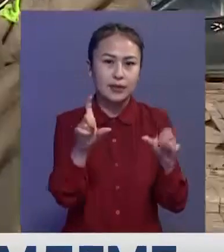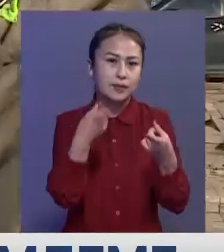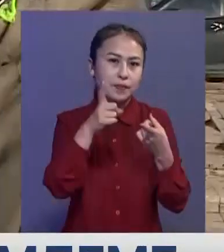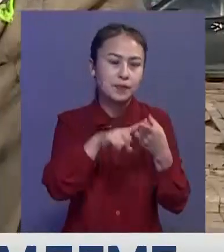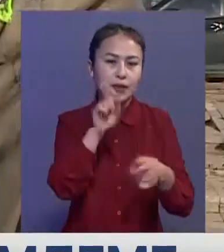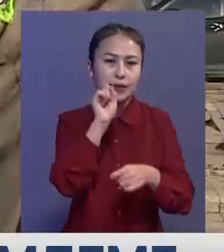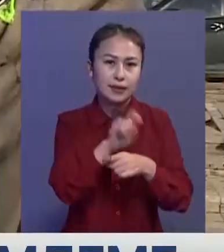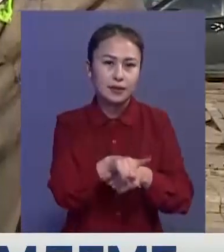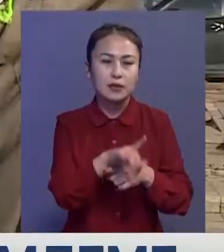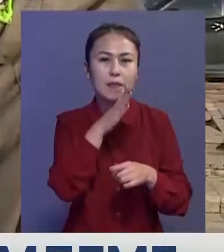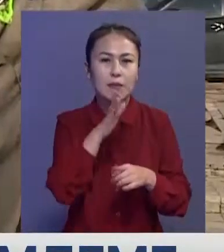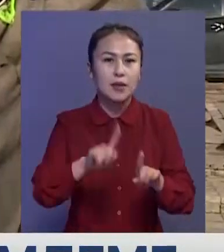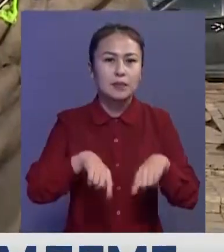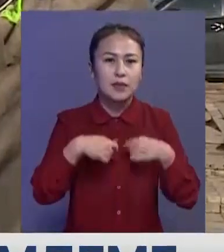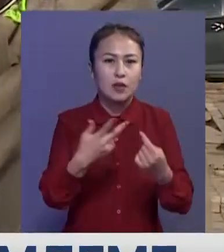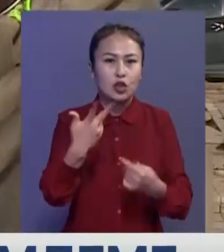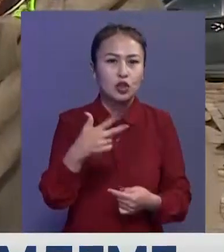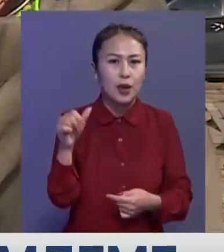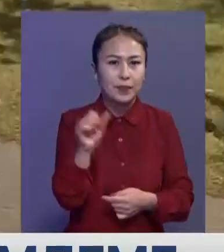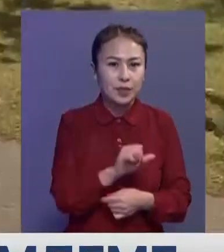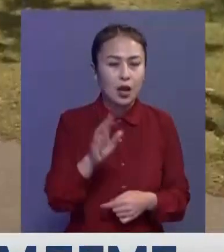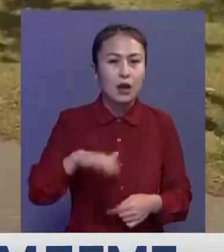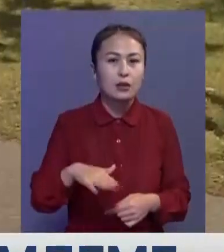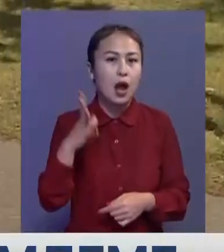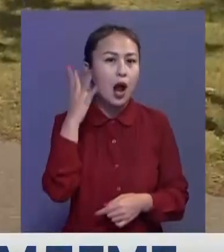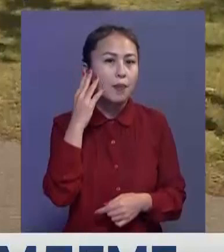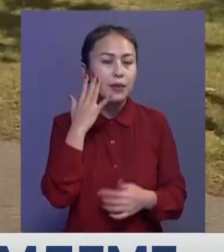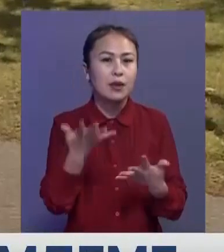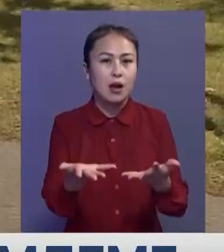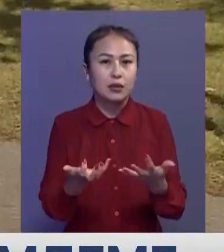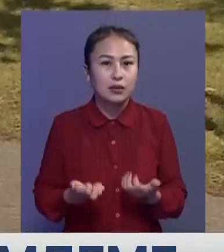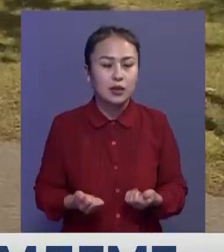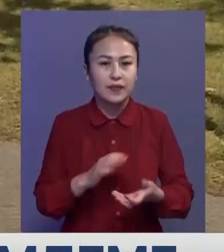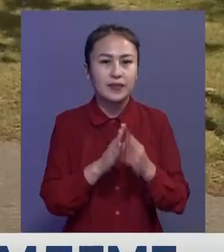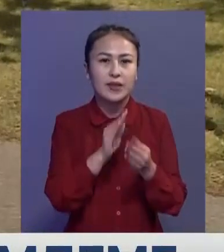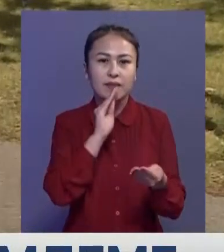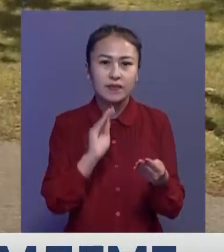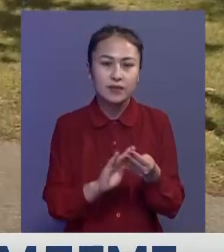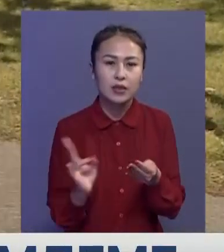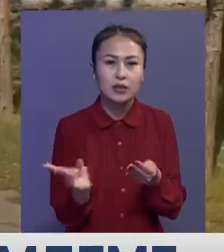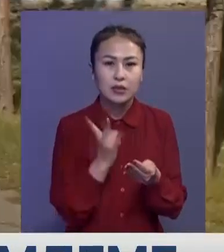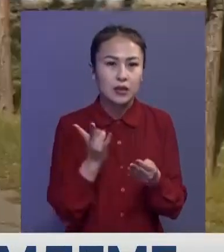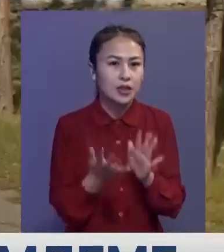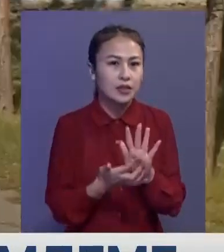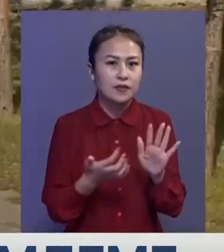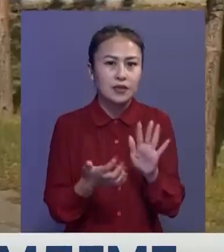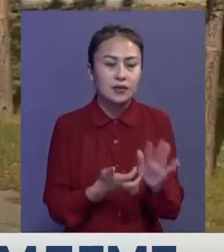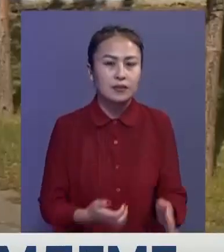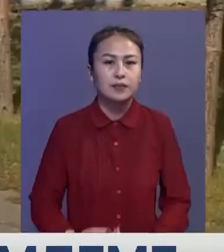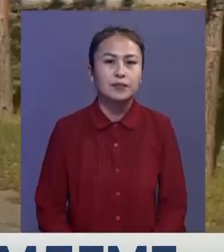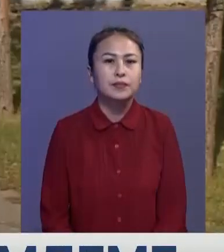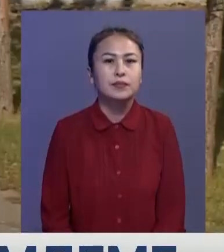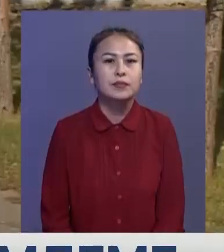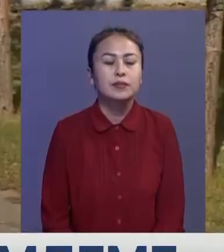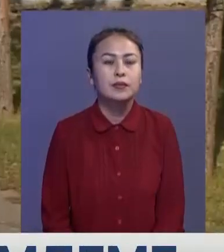беріп, сәлемдемені 3 аптадай күтеді. Алайда Алматыдан алдыртқан заты сол күйі өзіне жетпеді. Мен сол оповещениені күтіп